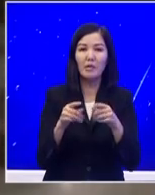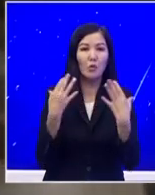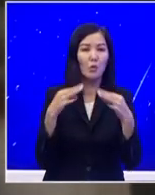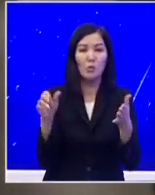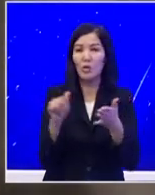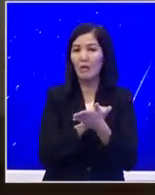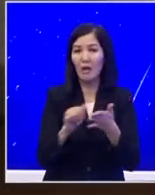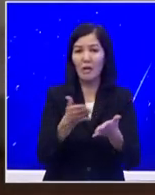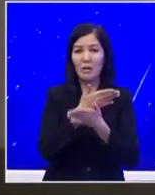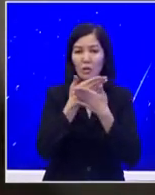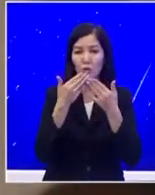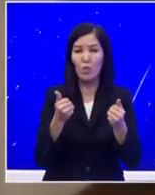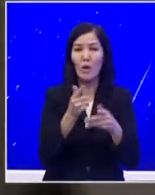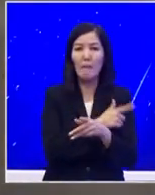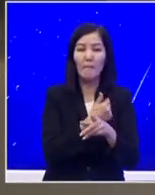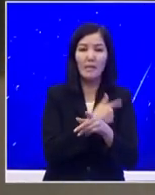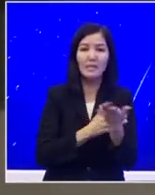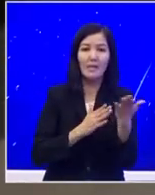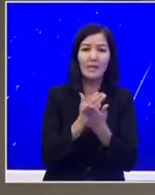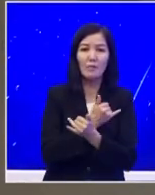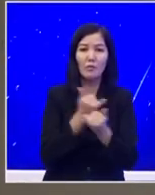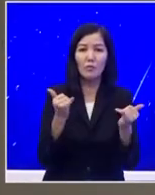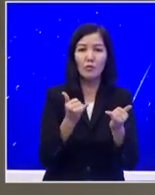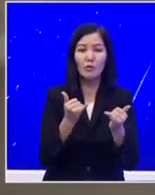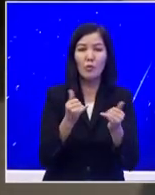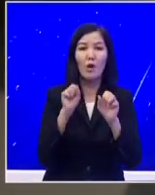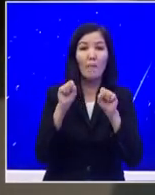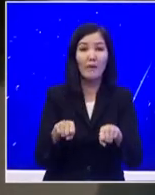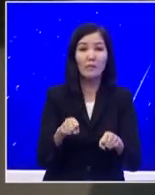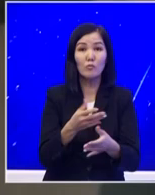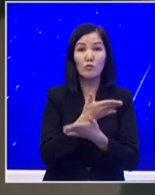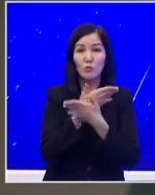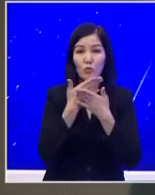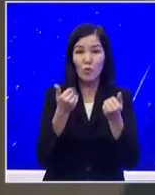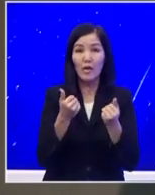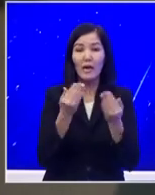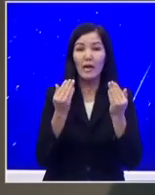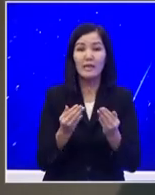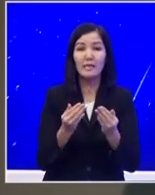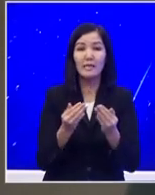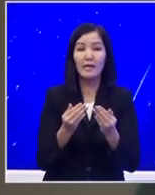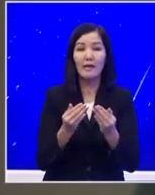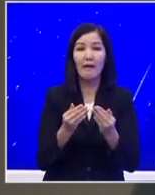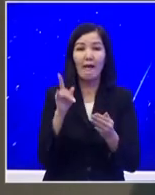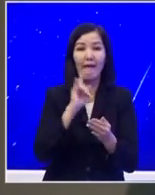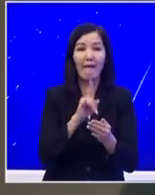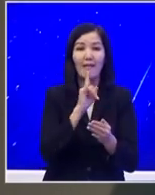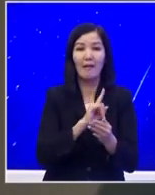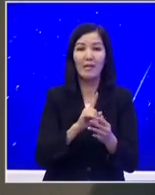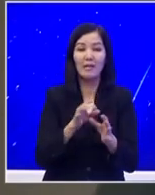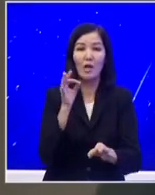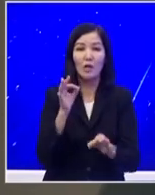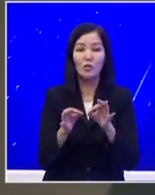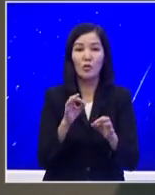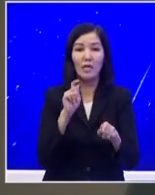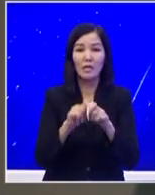рұқсат қағазы болмаған. Яғни медициналық қызмет көрсетуге еш құқығы жоқ екені белгілі болды. Қазір алыпсатар әйелге қатысты сот